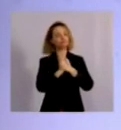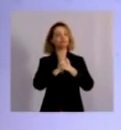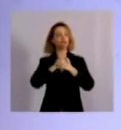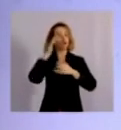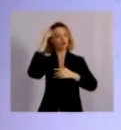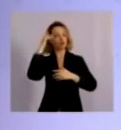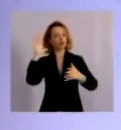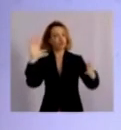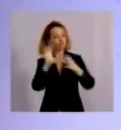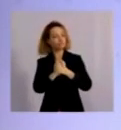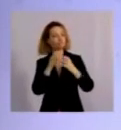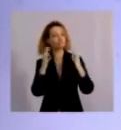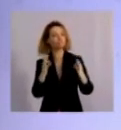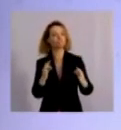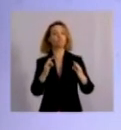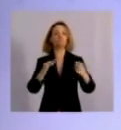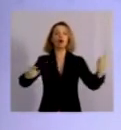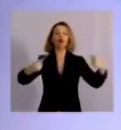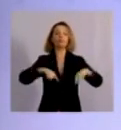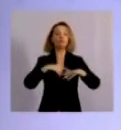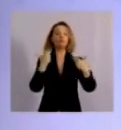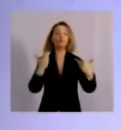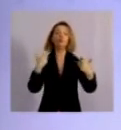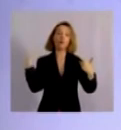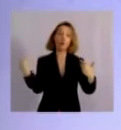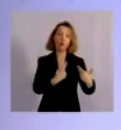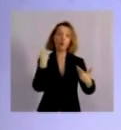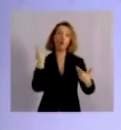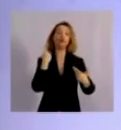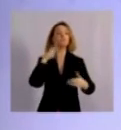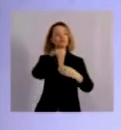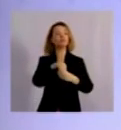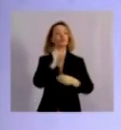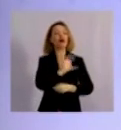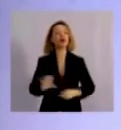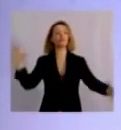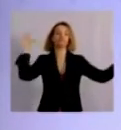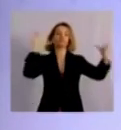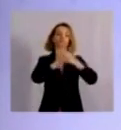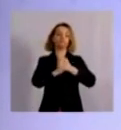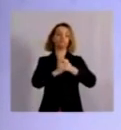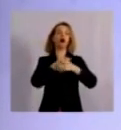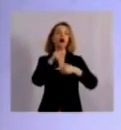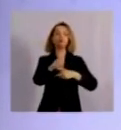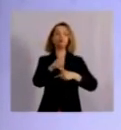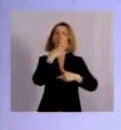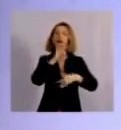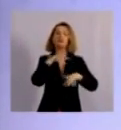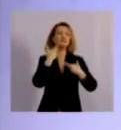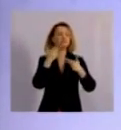Ενωμένη Ευρώπη ανήκουμε όλοι μας. Το πιο φιλόδοξο, υπερεθνικό,